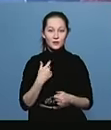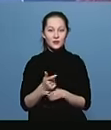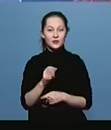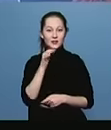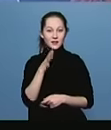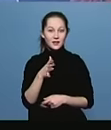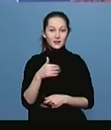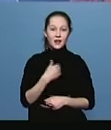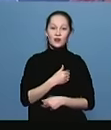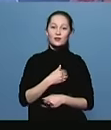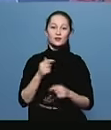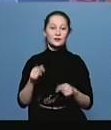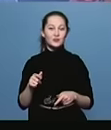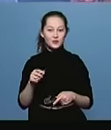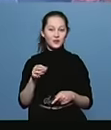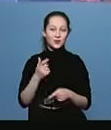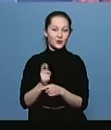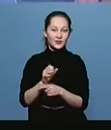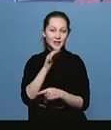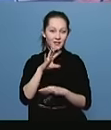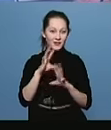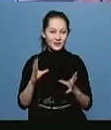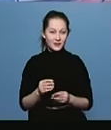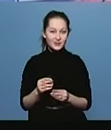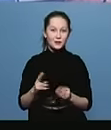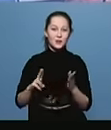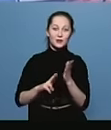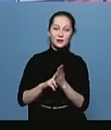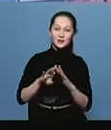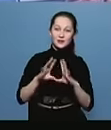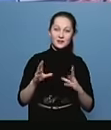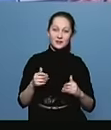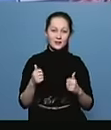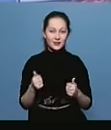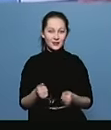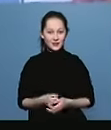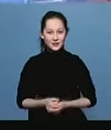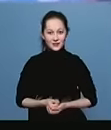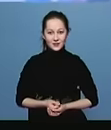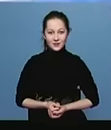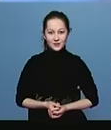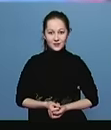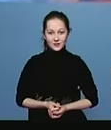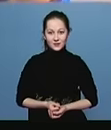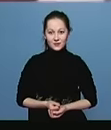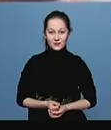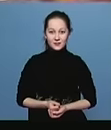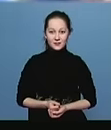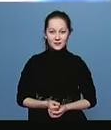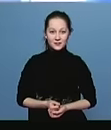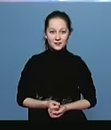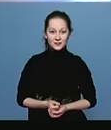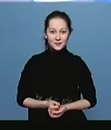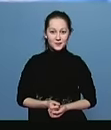хочу жить, да жить. Она сосед парня. А сосед парня. Парням. А не спаляшся. А не спаляшся. Да.